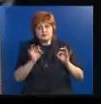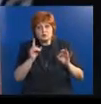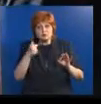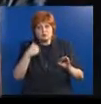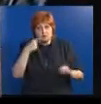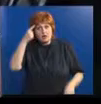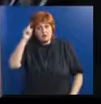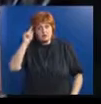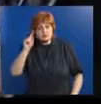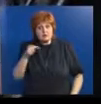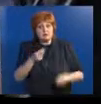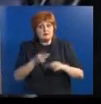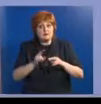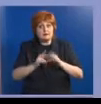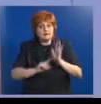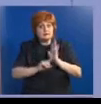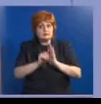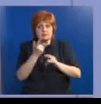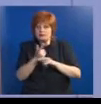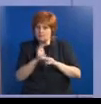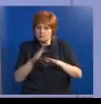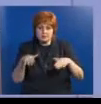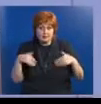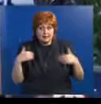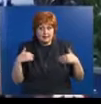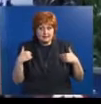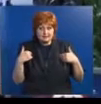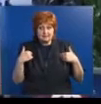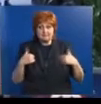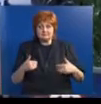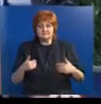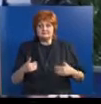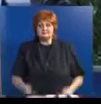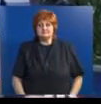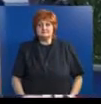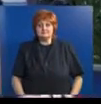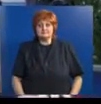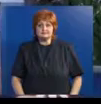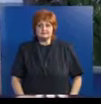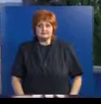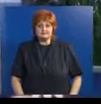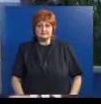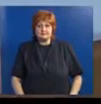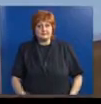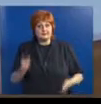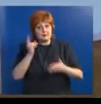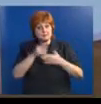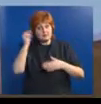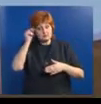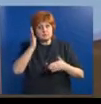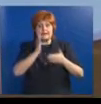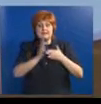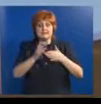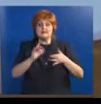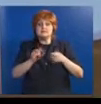узнала, считаю, что это для начала очень полезно. Хороший курс. Пригодятся нам уже. Есть и